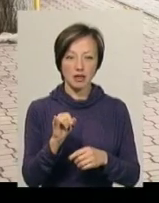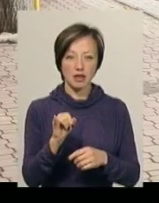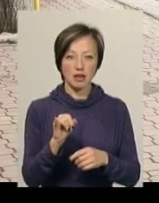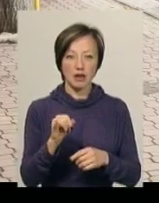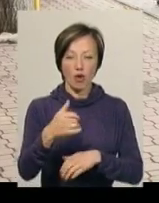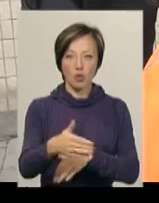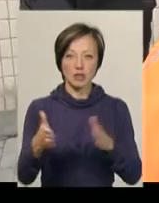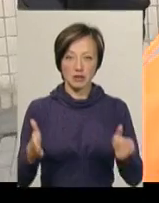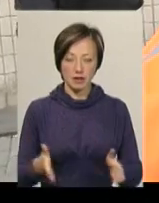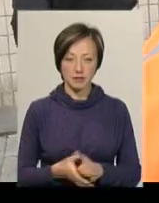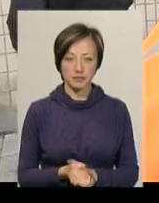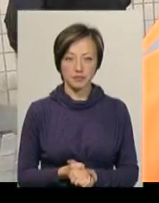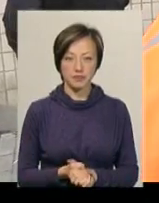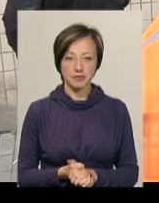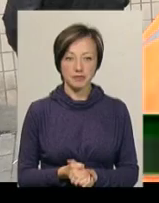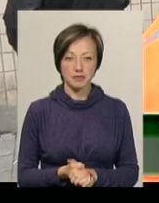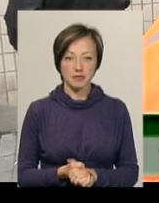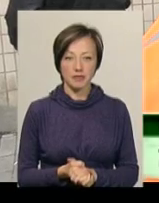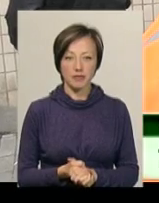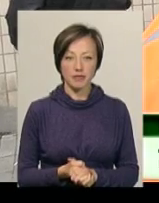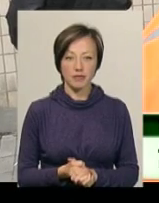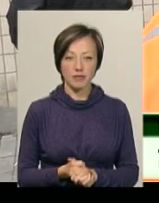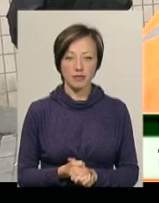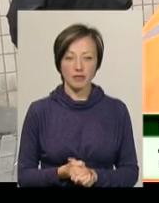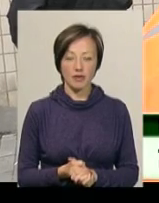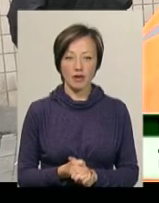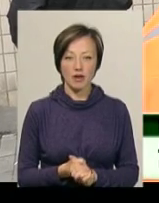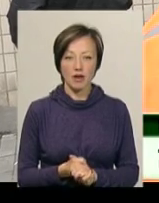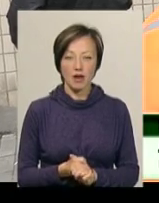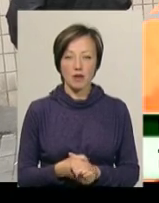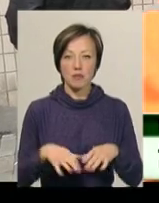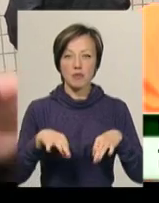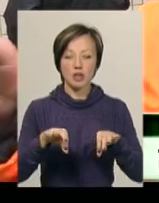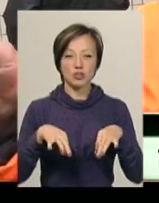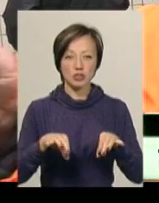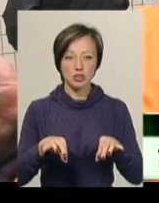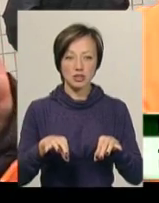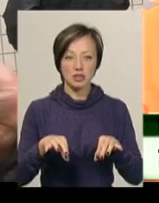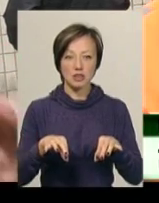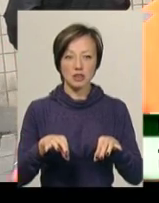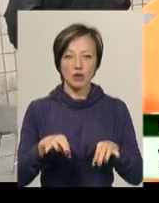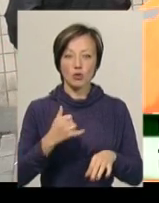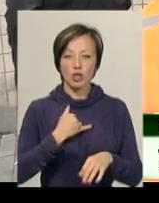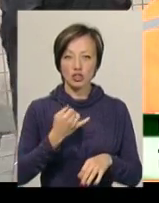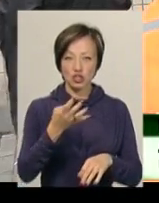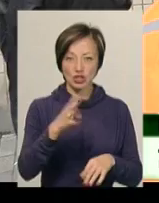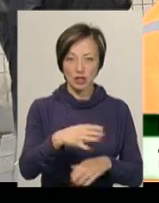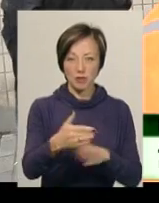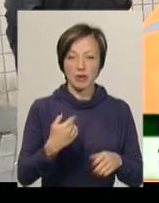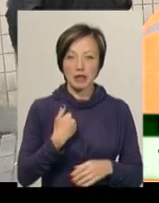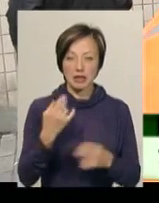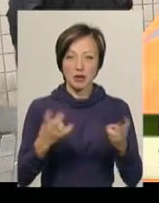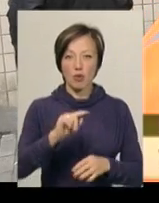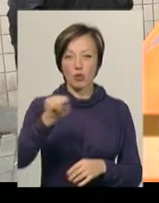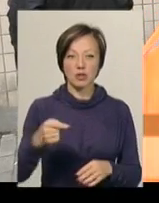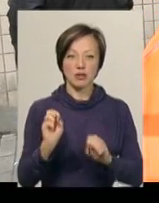ці контейнери. В один час машина не приїжджає, так що тут чотири камери. Мені треба хоча б годину,